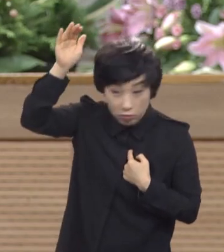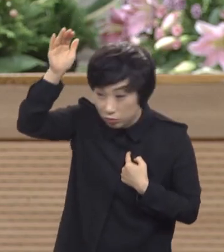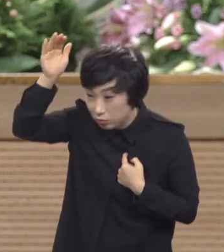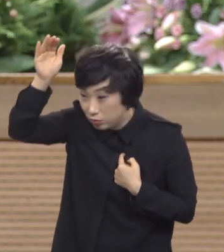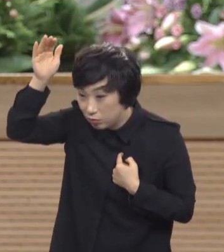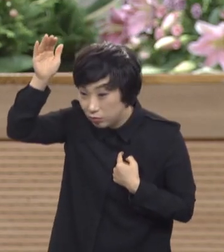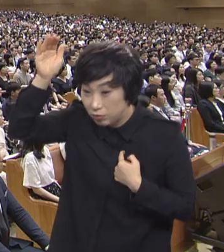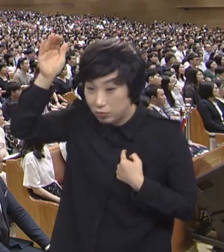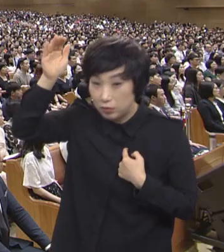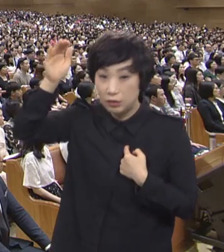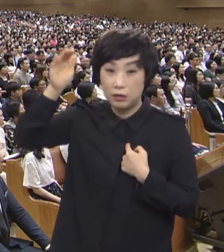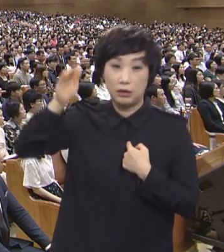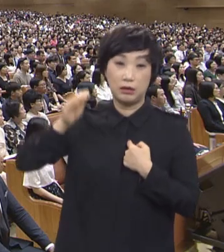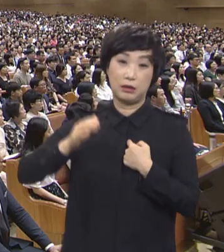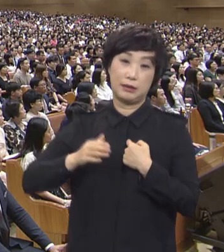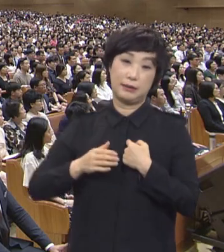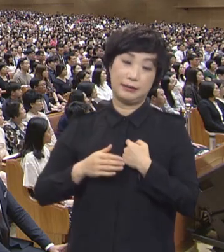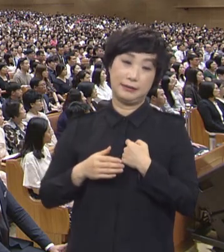있으면